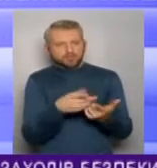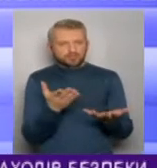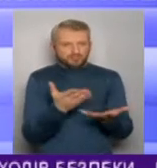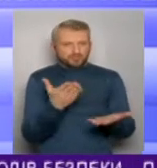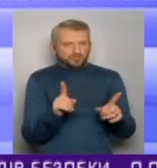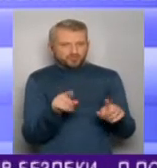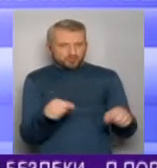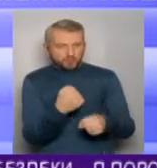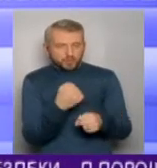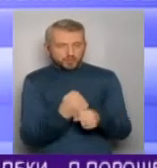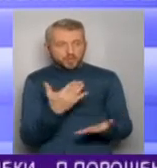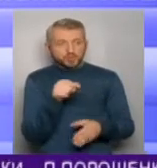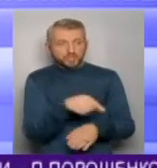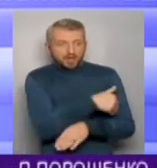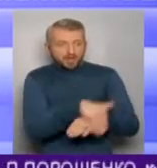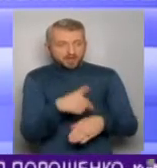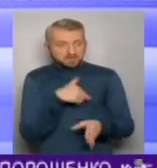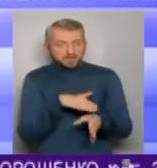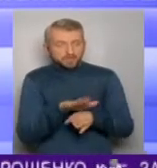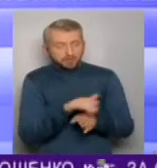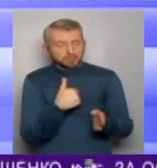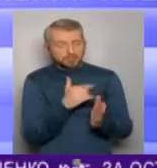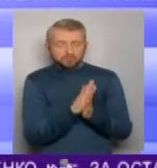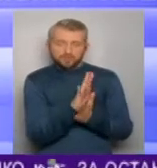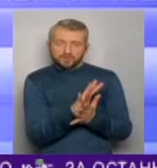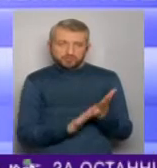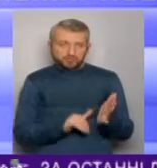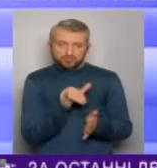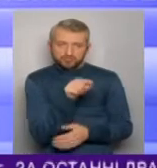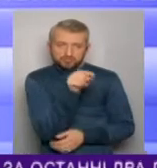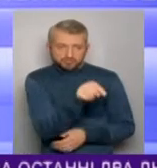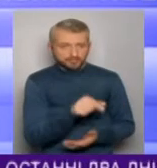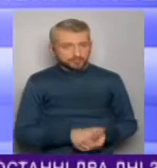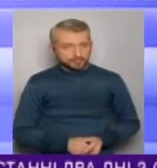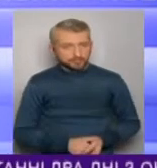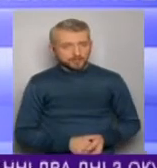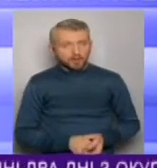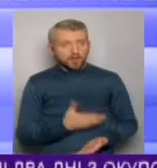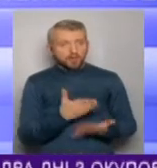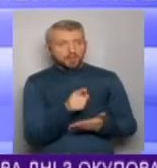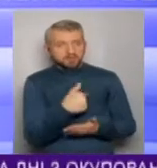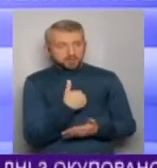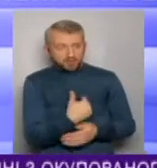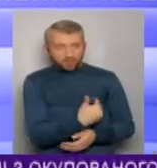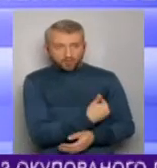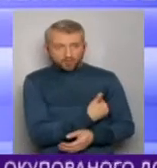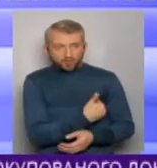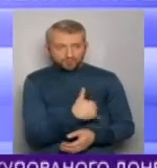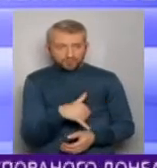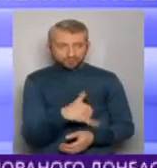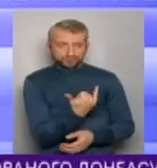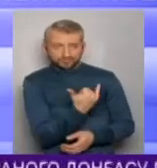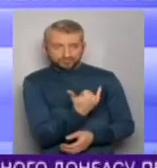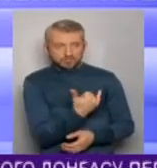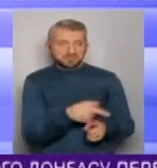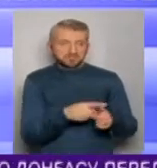якщо можливо, даний адрес ми не викинули, то я прошу вибачення у шановного дозвонювача, хоч він мене хоче відправити, це ж таке бачення